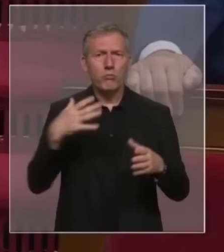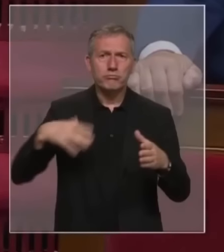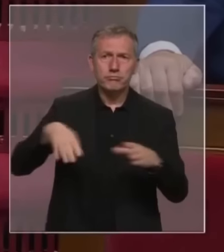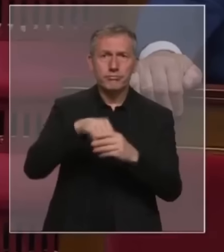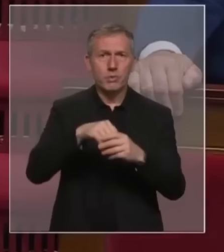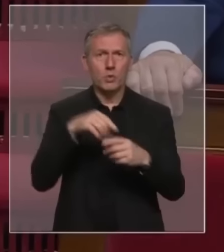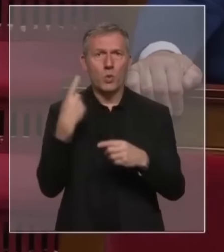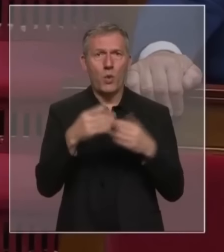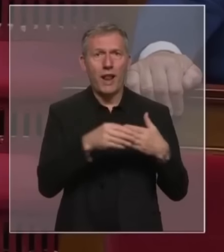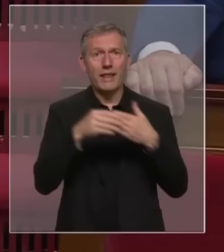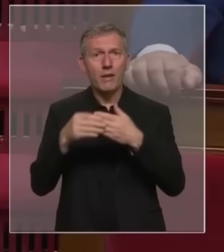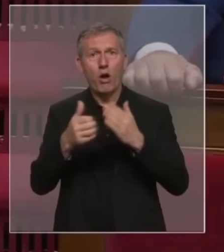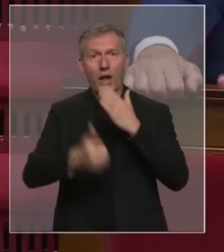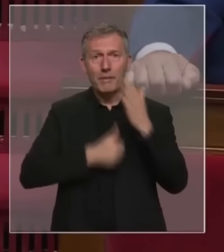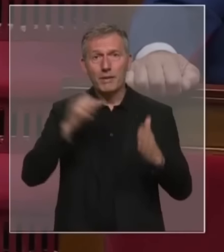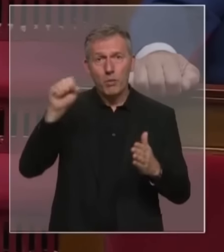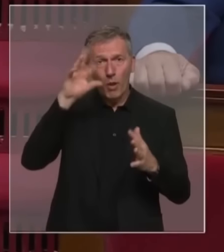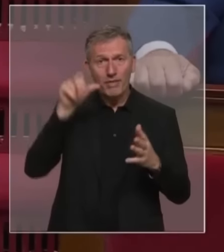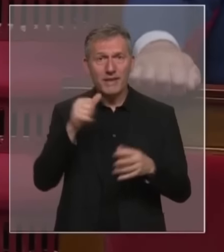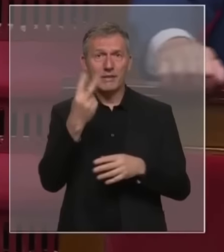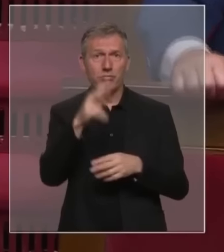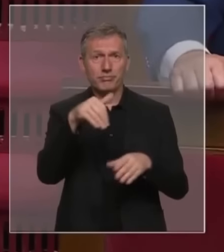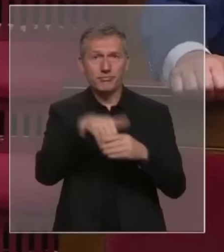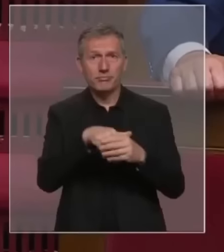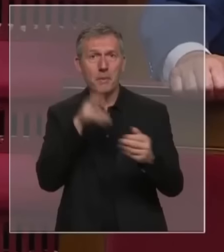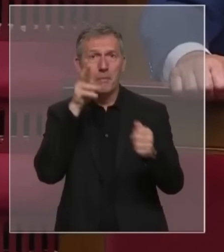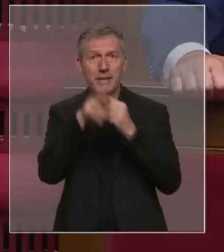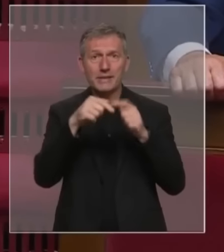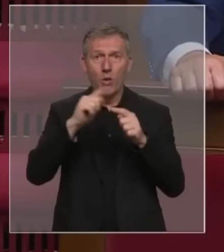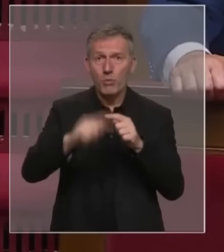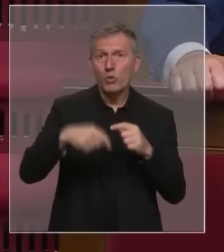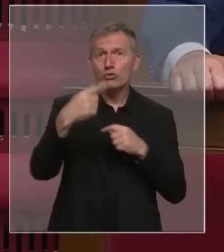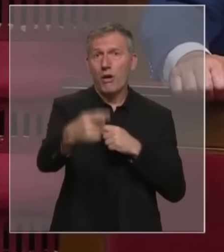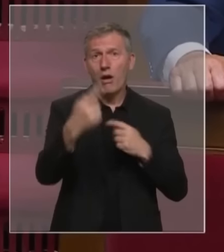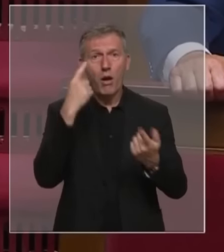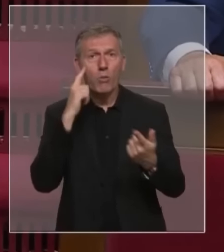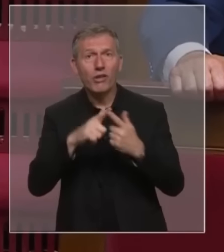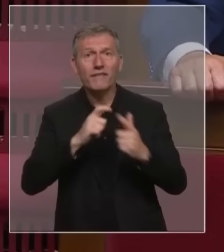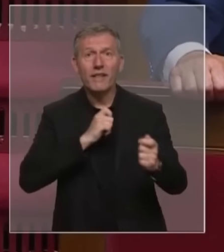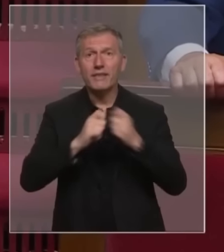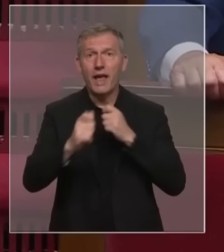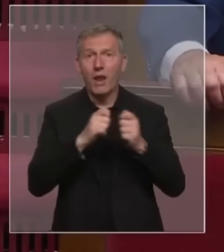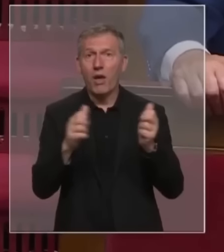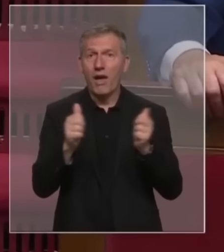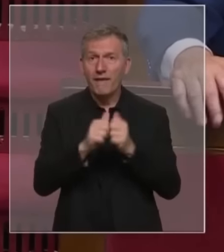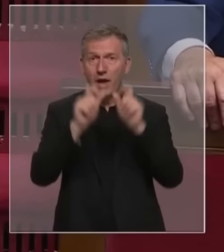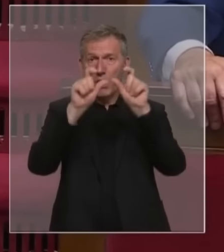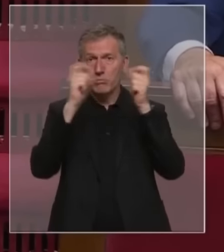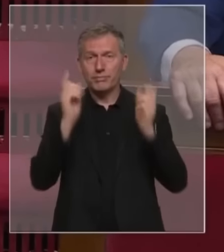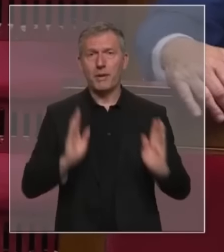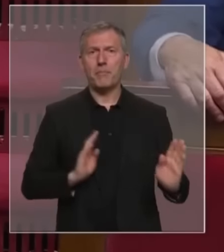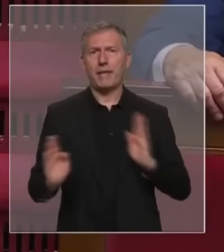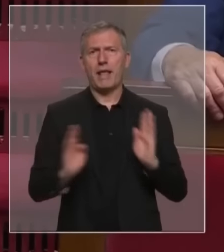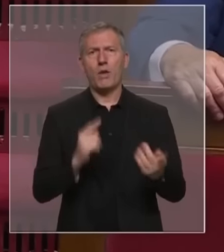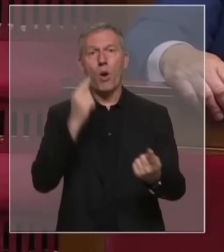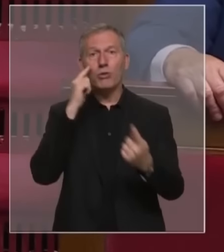indépendantistes polynésiens dans votre mission dans votre prochaine mission de dialogue en qualité de médiateur pour la